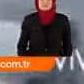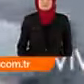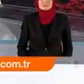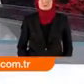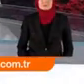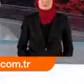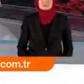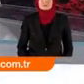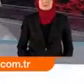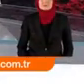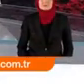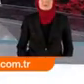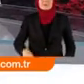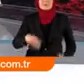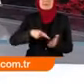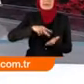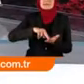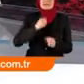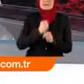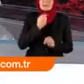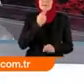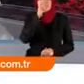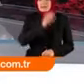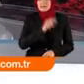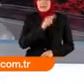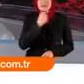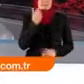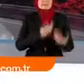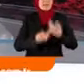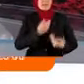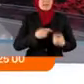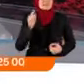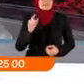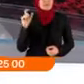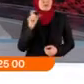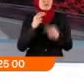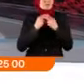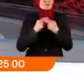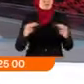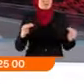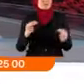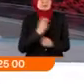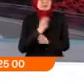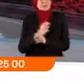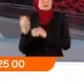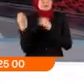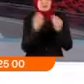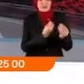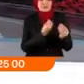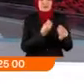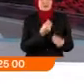o manken Gizem Aktaş eski servisi tarafından aile önce tespit edilmiş 16 Temmuz'da da sokak ortasında uğradığı